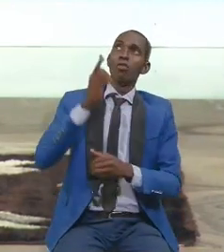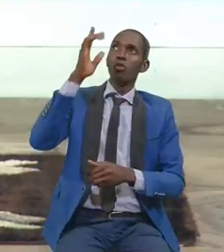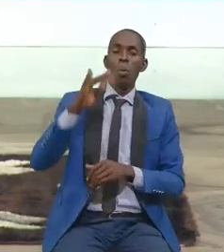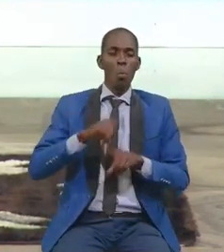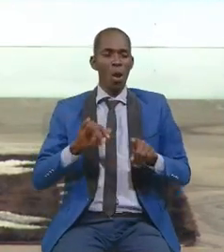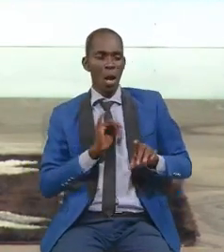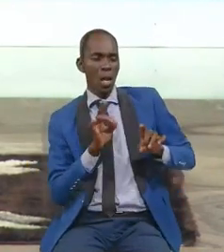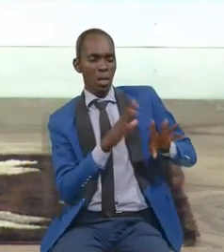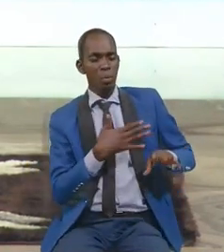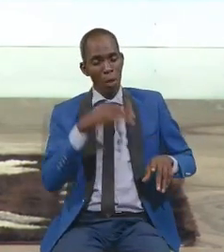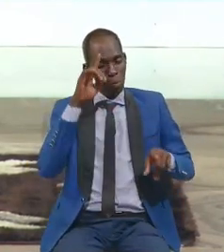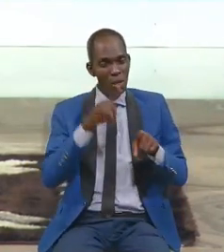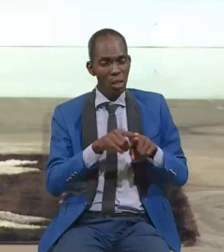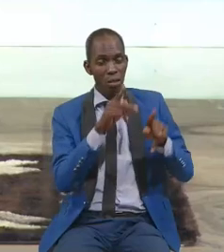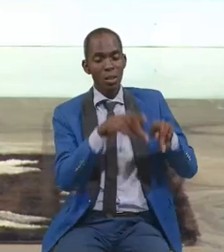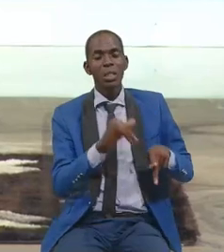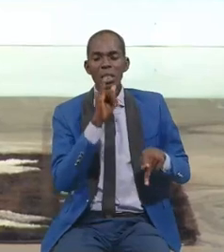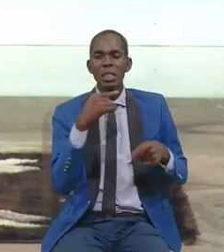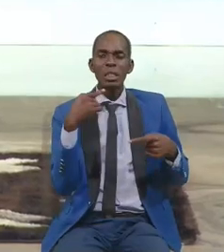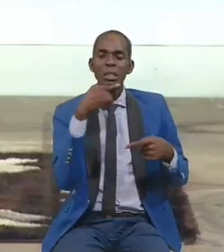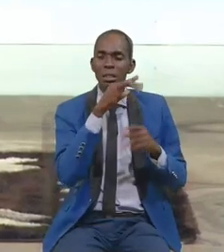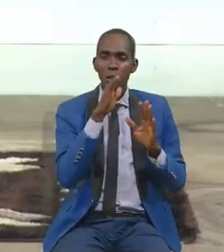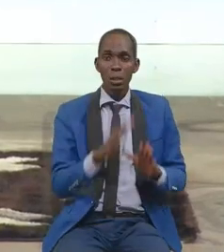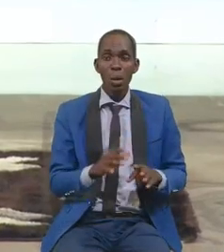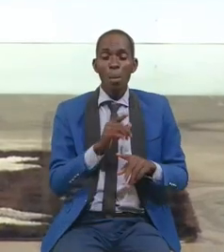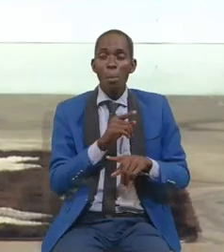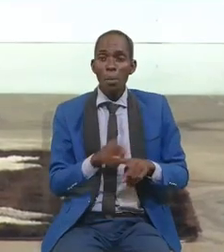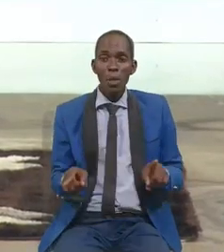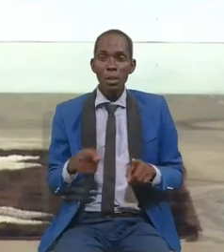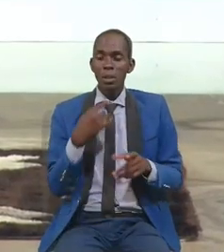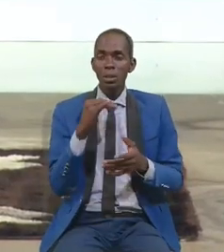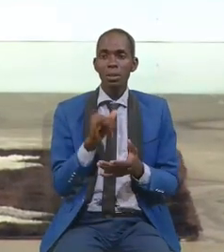frère, c'est un menteur. Car celui qui n'aime pas son frère qu'il voit,